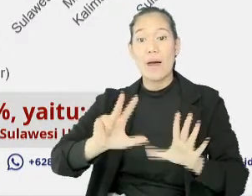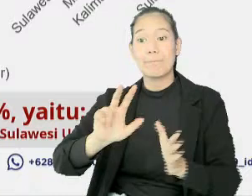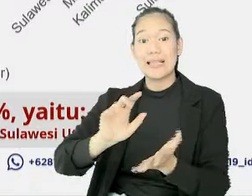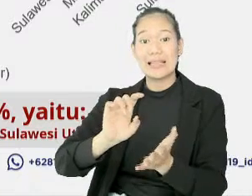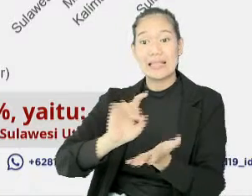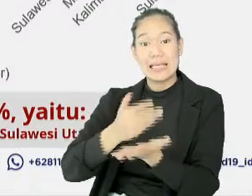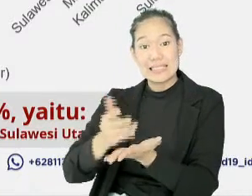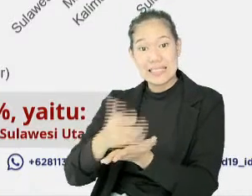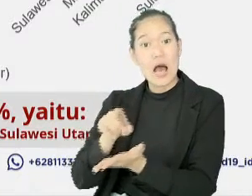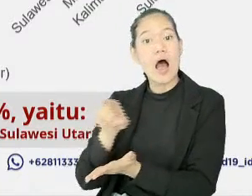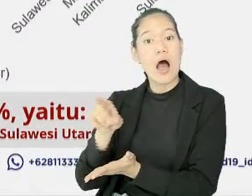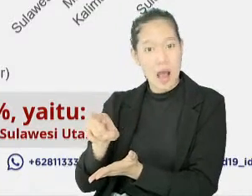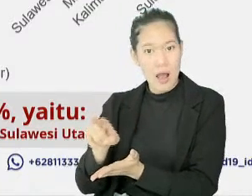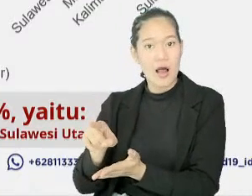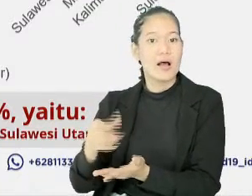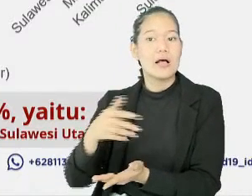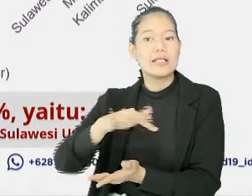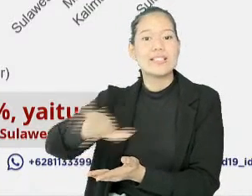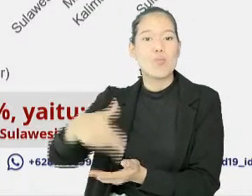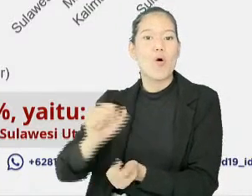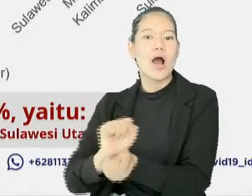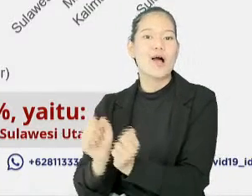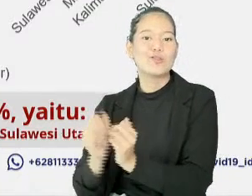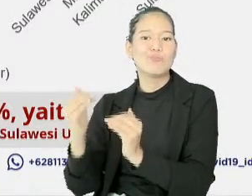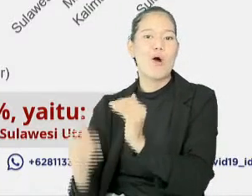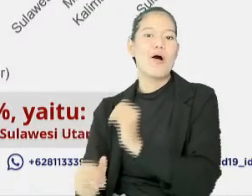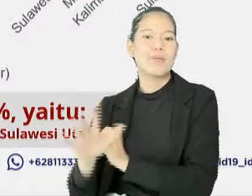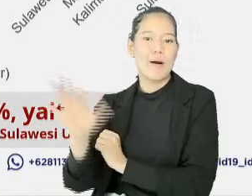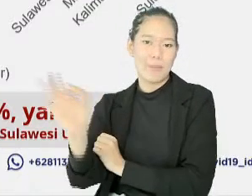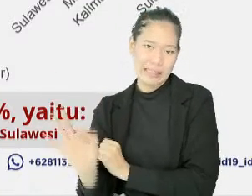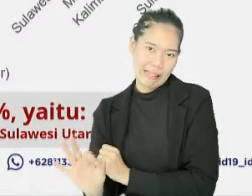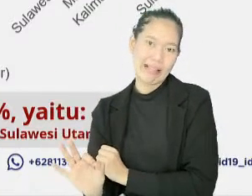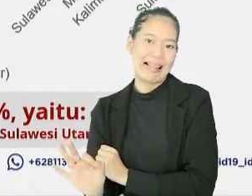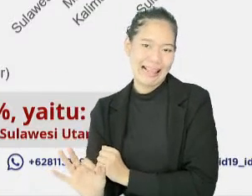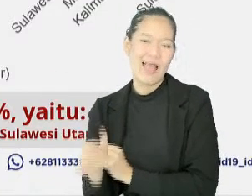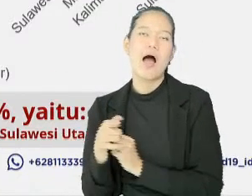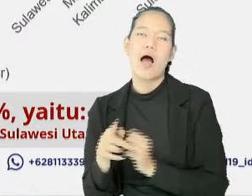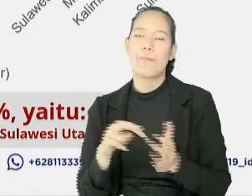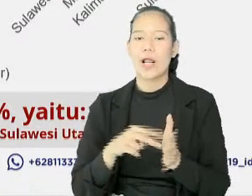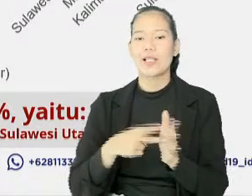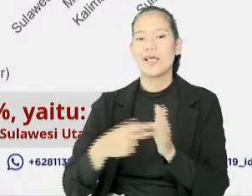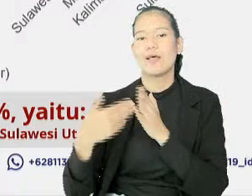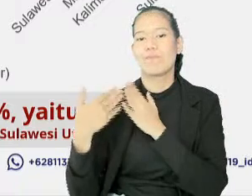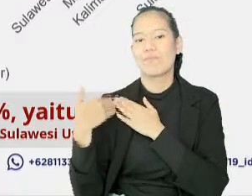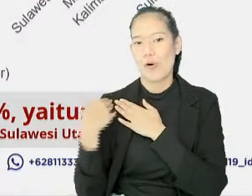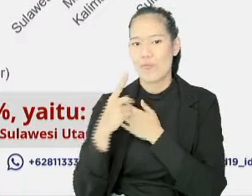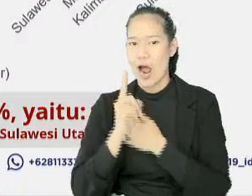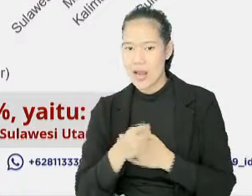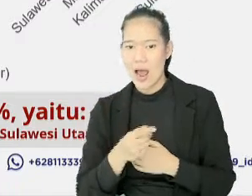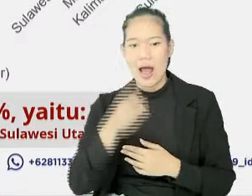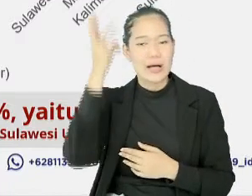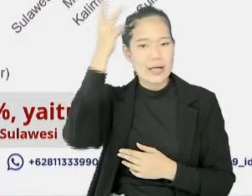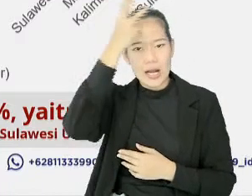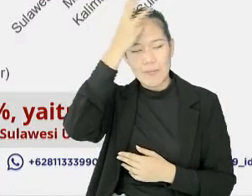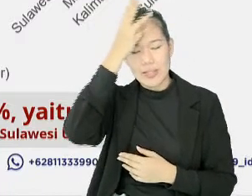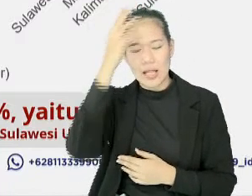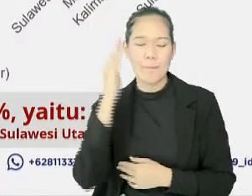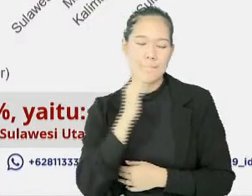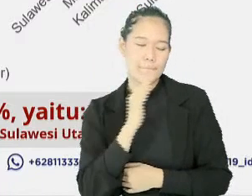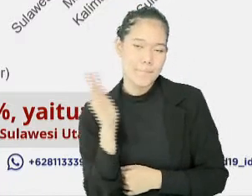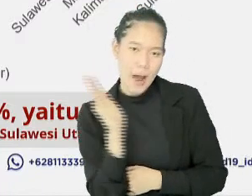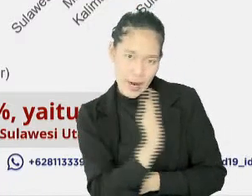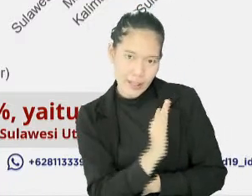sudah memiliki positif pikirin di bawah lima persen Nah ini masih ada beberapa PR PRnya dan di Provinsi Kalimantan Barat